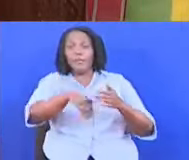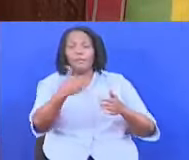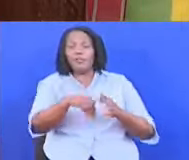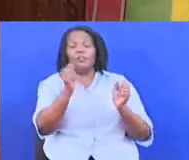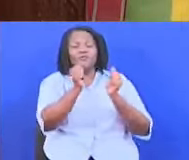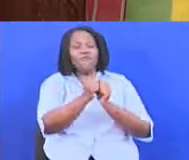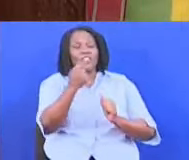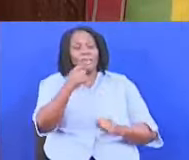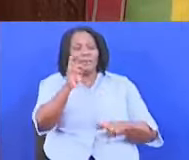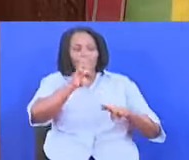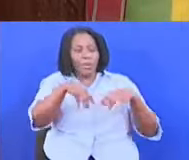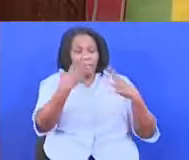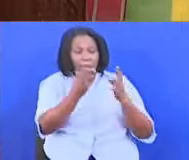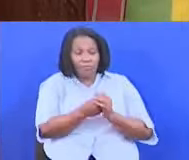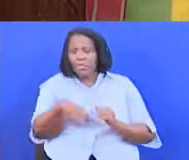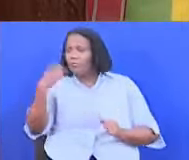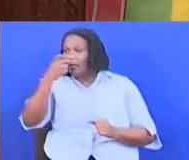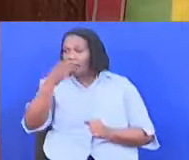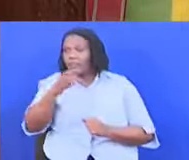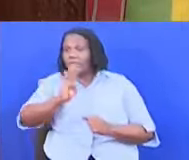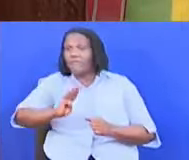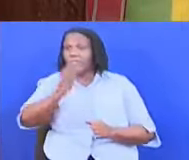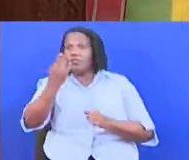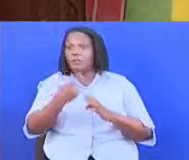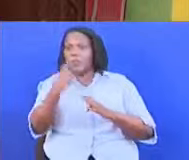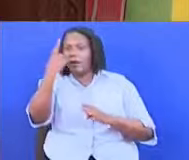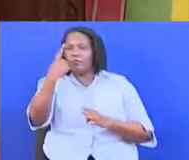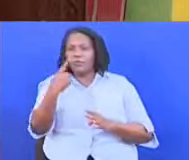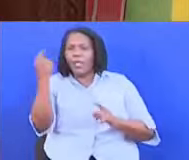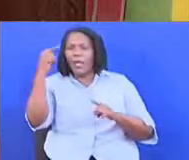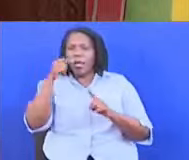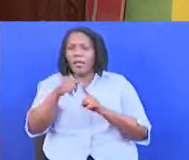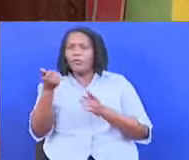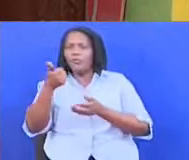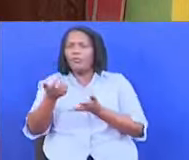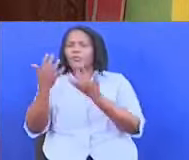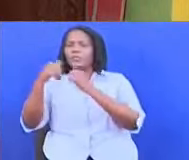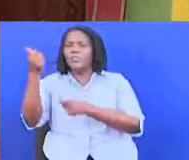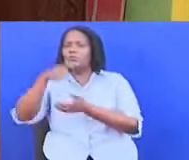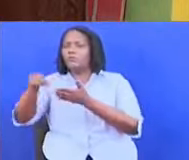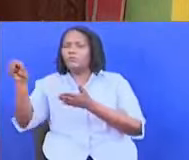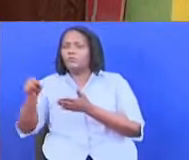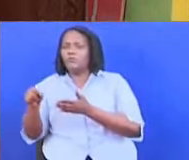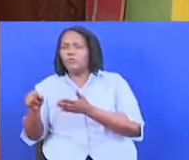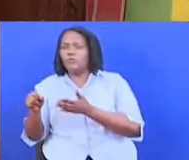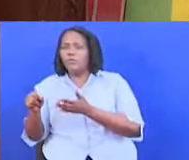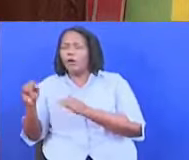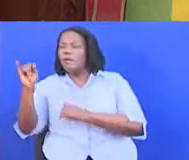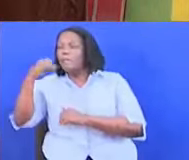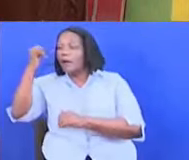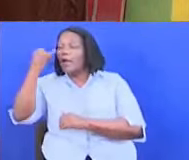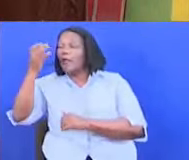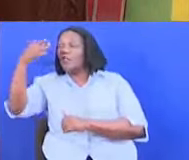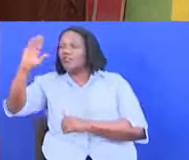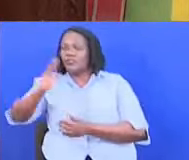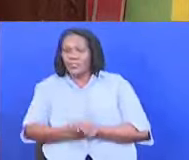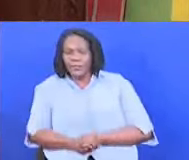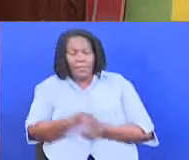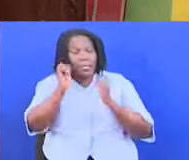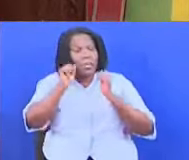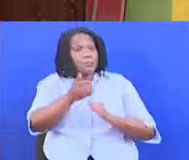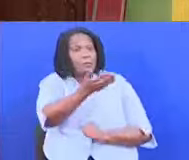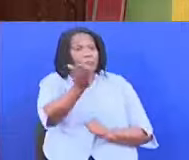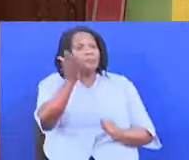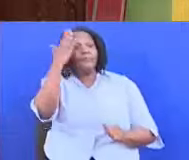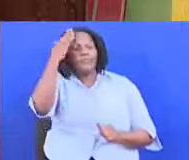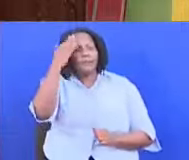wanasema tunajiunga tupate bilioni 100 kwa kuagiza madawa kulevya, kama vile mtu anavyoagiza nguo. Tujue kwamba ni biashara